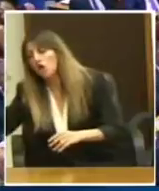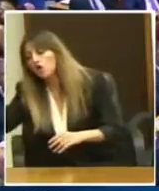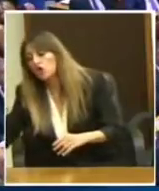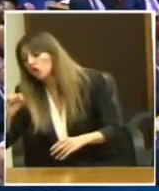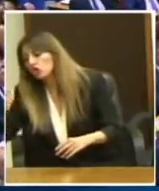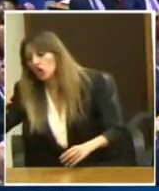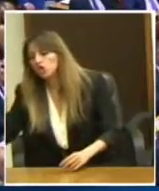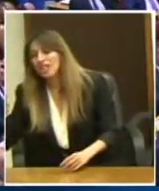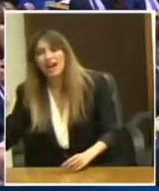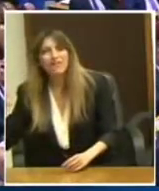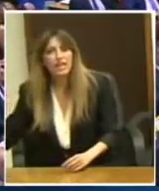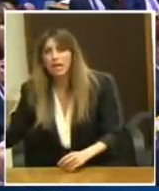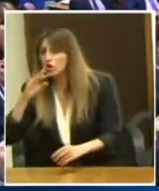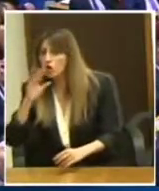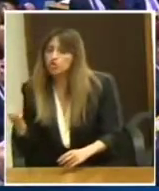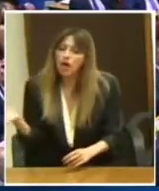Και